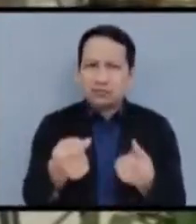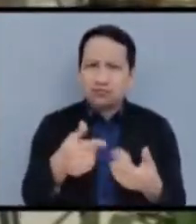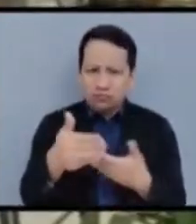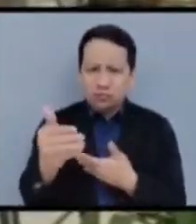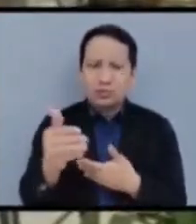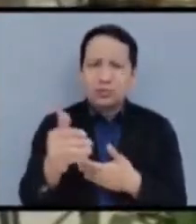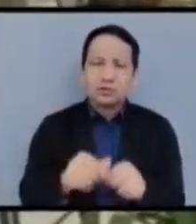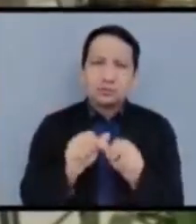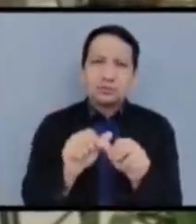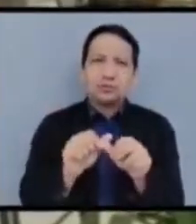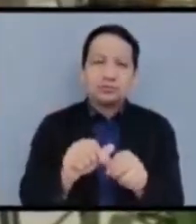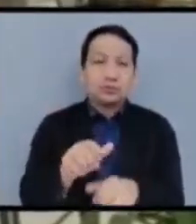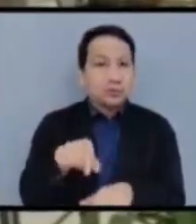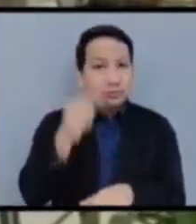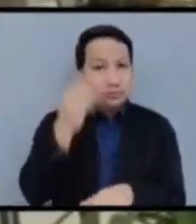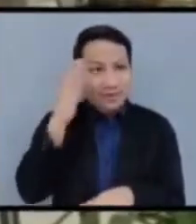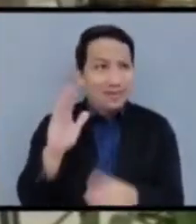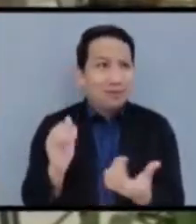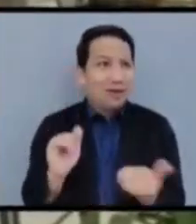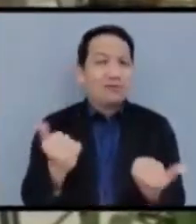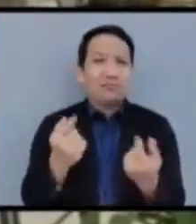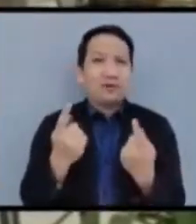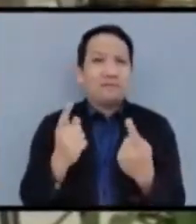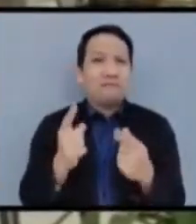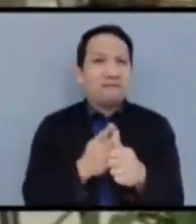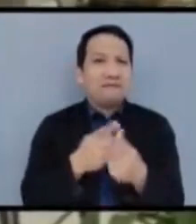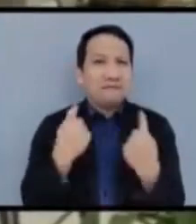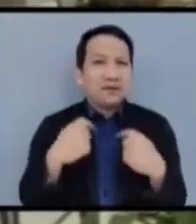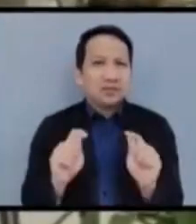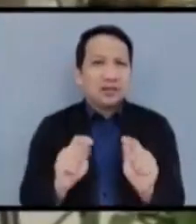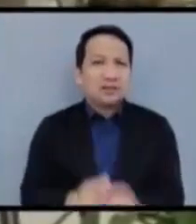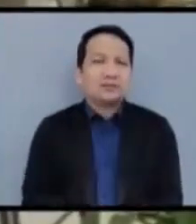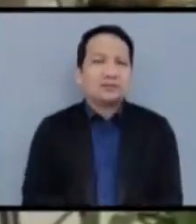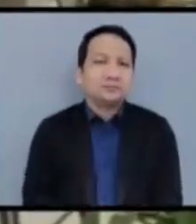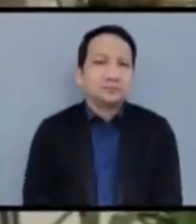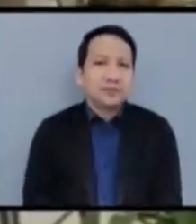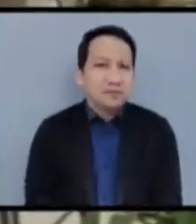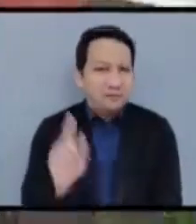know unless you try. Matanong ko lang si Pierre. You don't make.